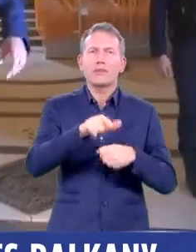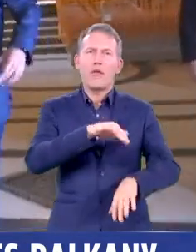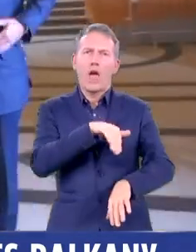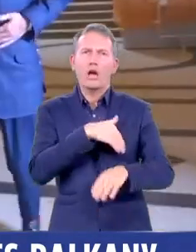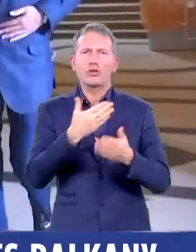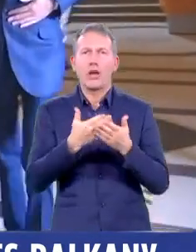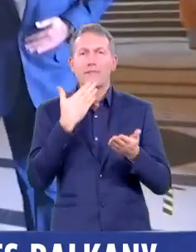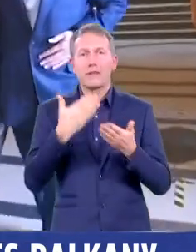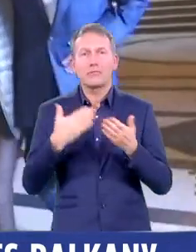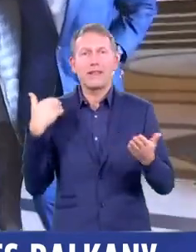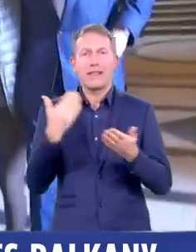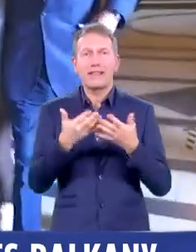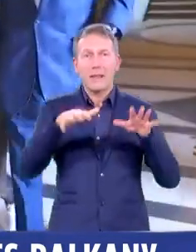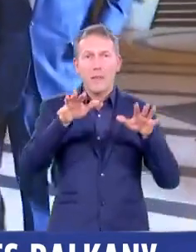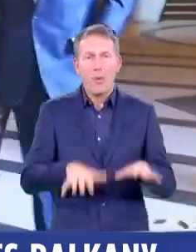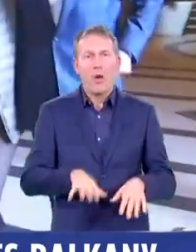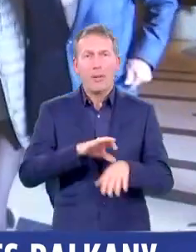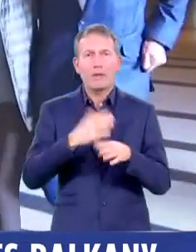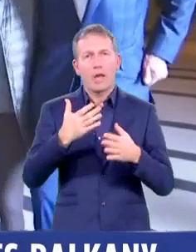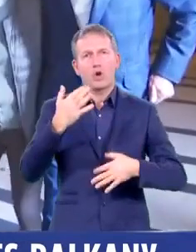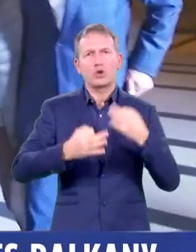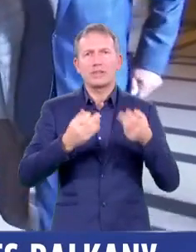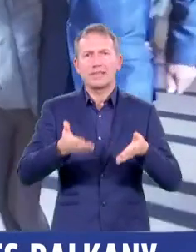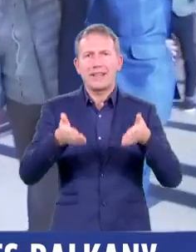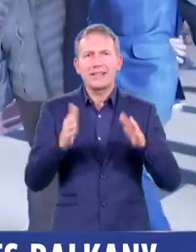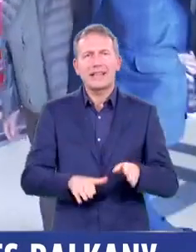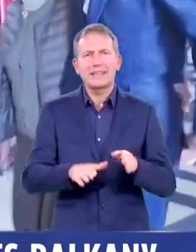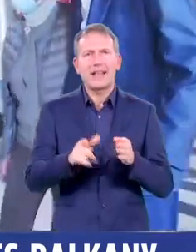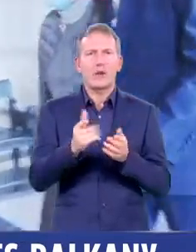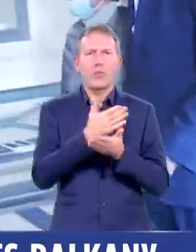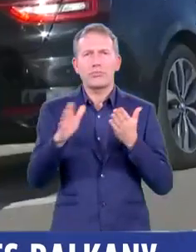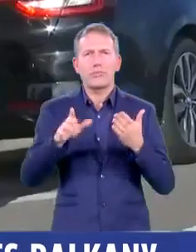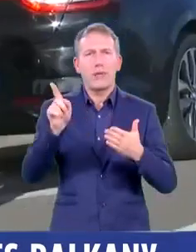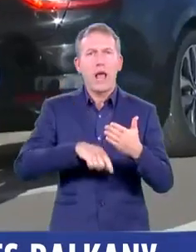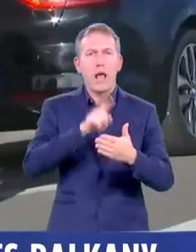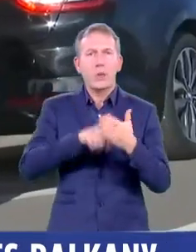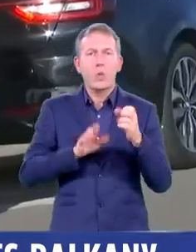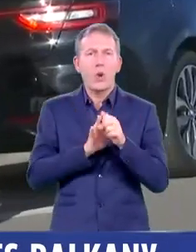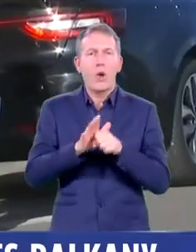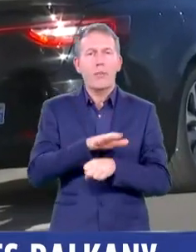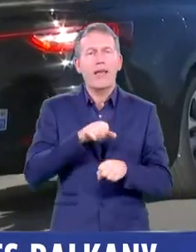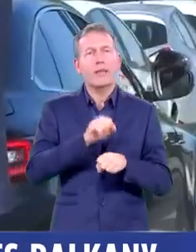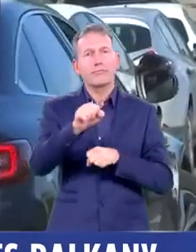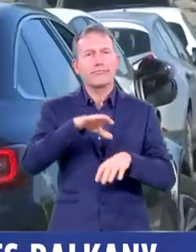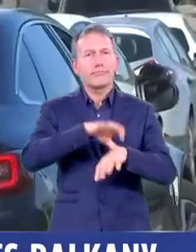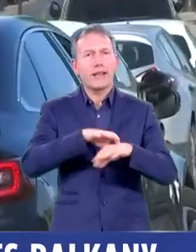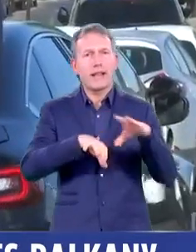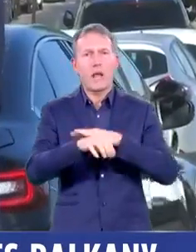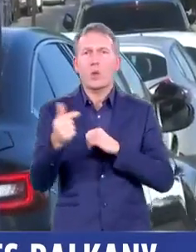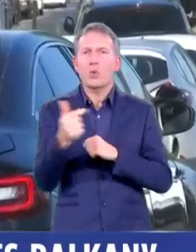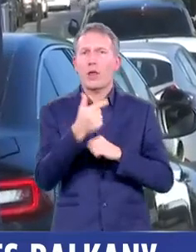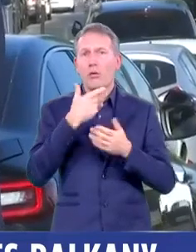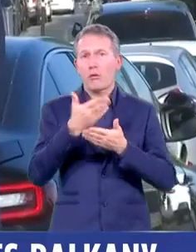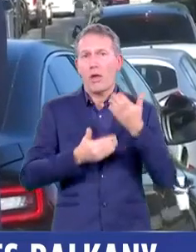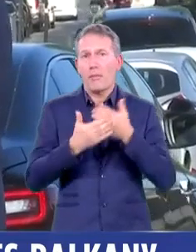Donc après 10 mois sous bracelet, la justice décide de révoquer, d'annuler ce placement sous bracelet électronique, ce qui